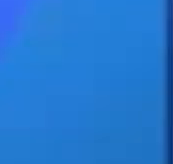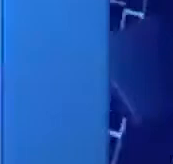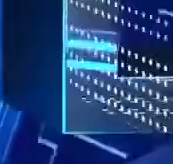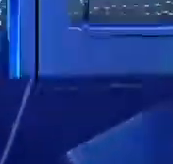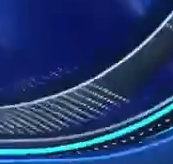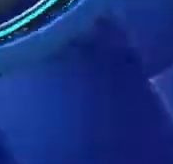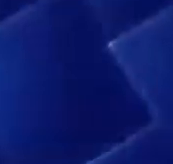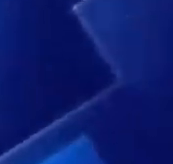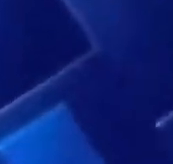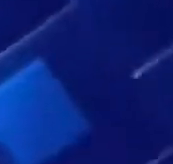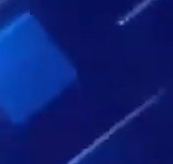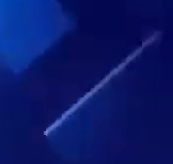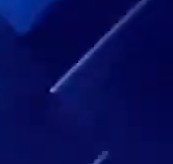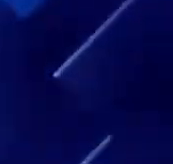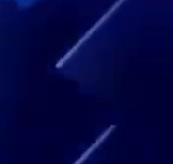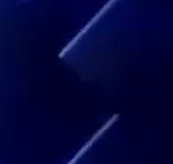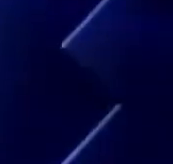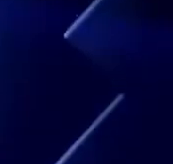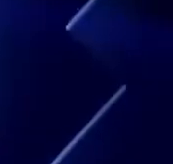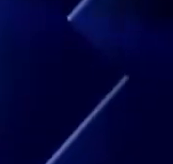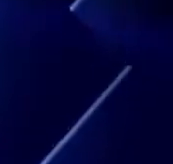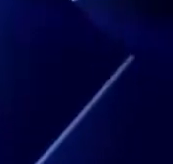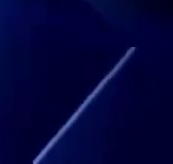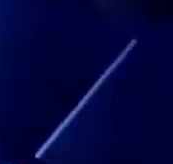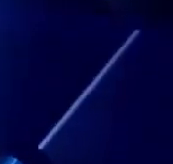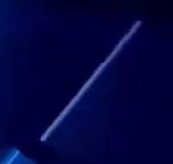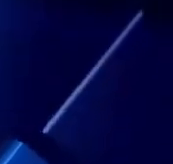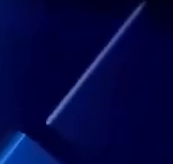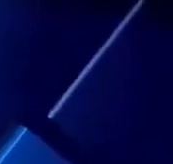ya Hai memenuhi